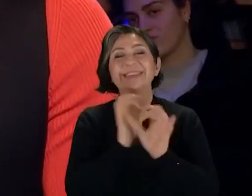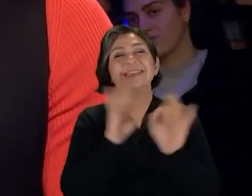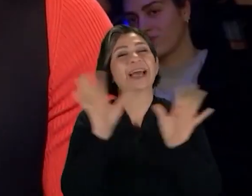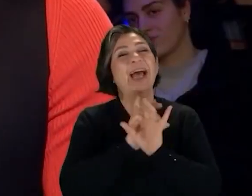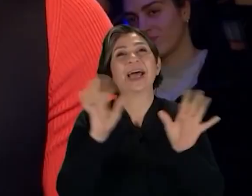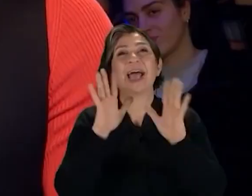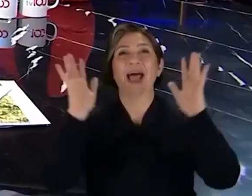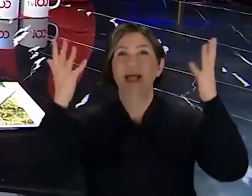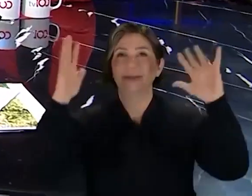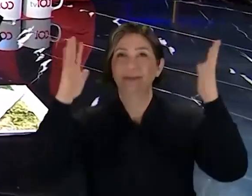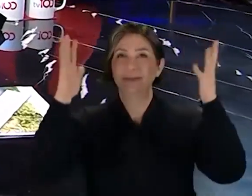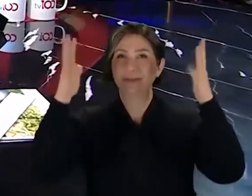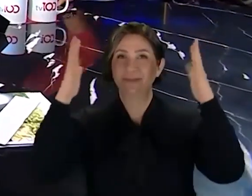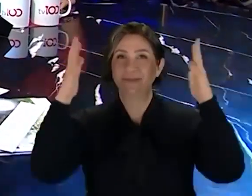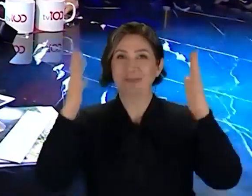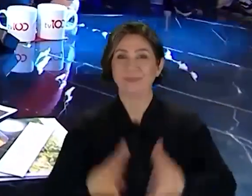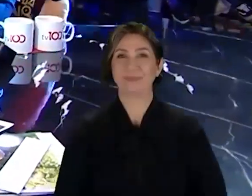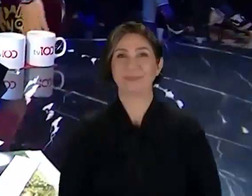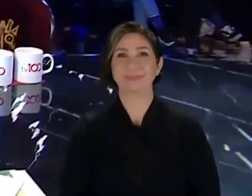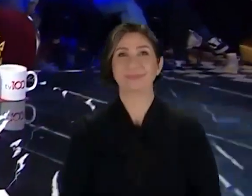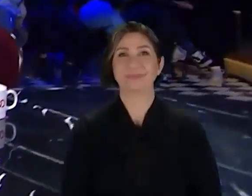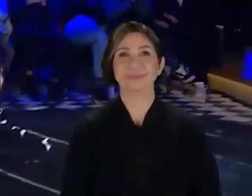ederim alkışlıyoruz Tolga